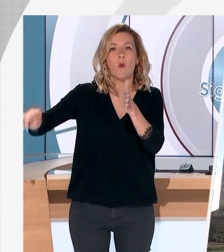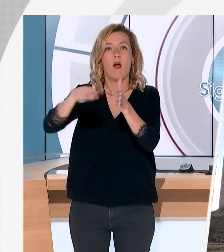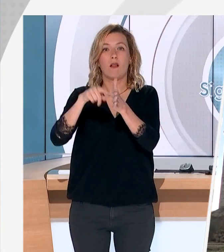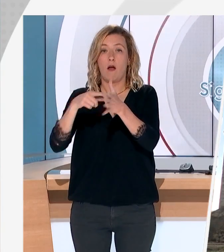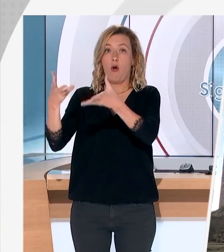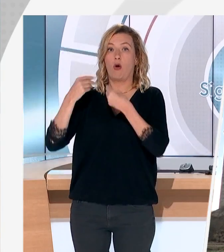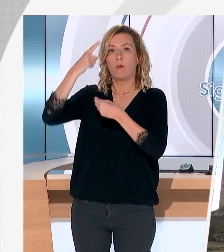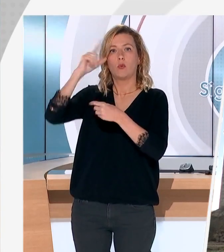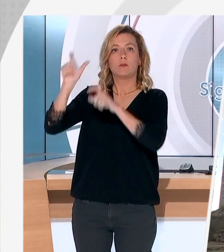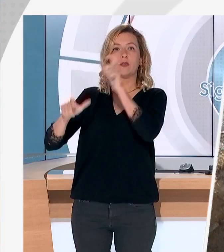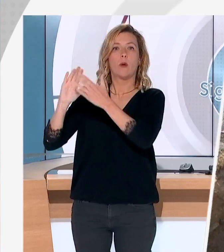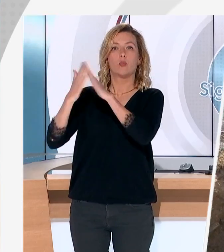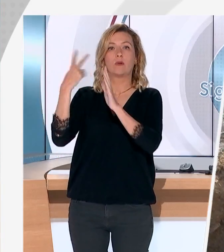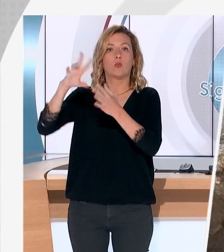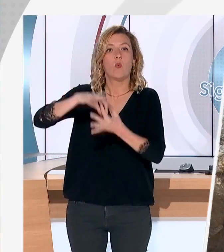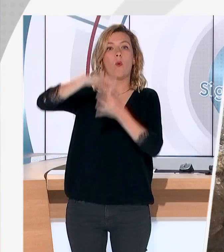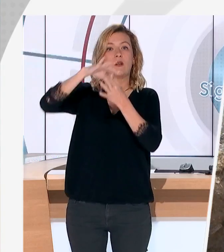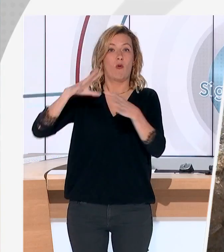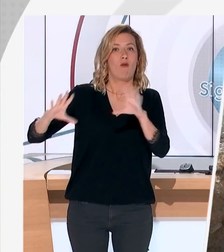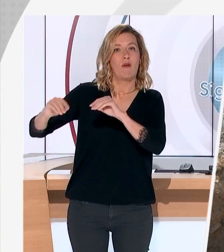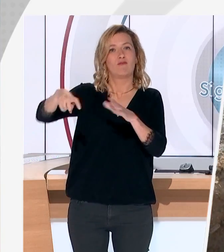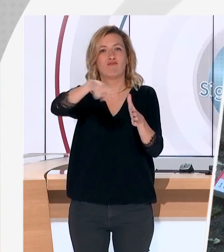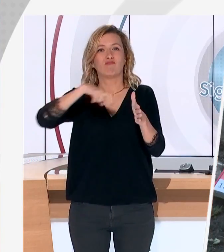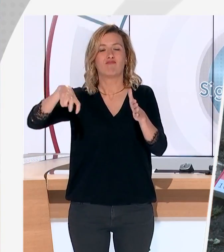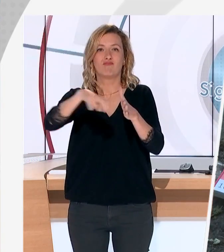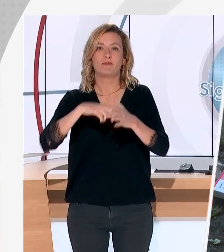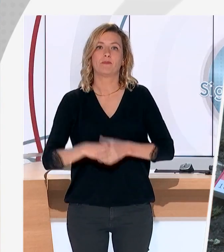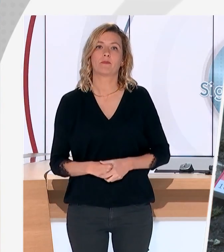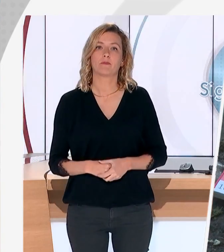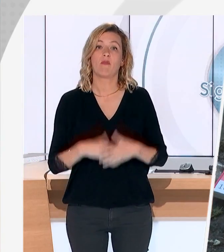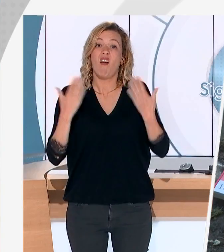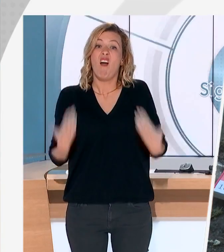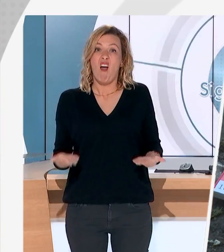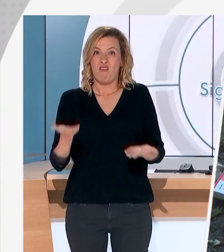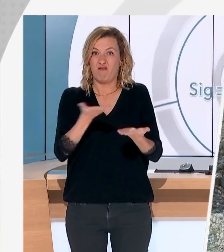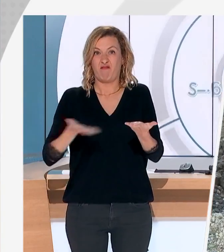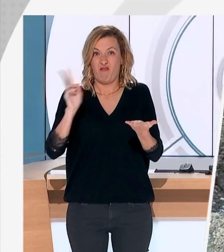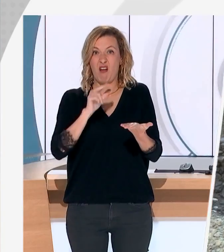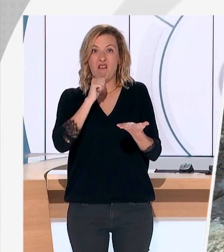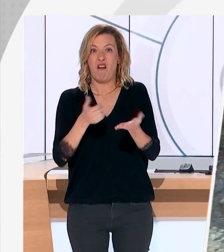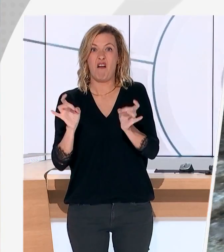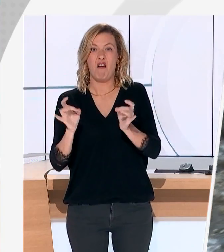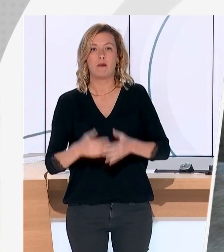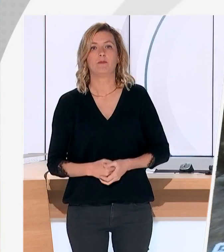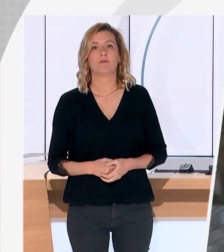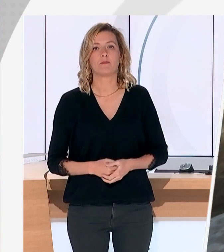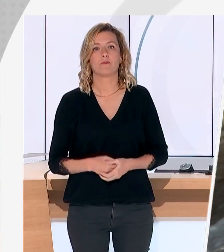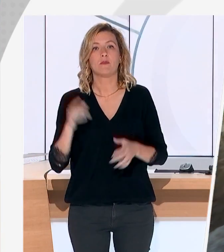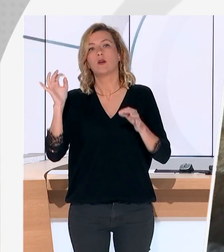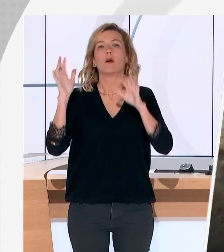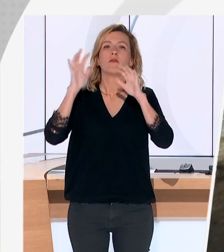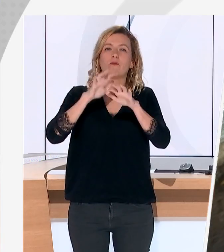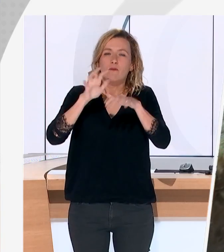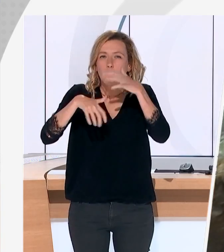chanoines. De ce lieu, en surface, il ne reste pas grand-chose, mais les fouilles archéologiques viennent de mettre